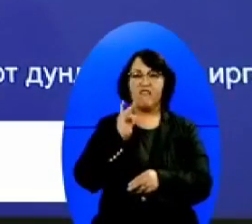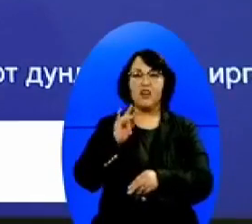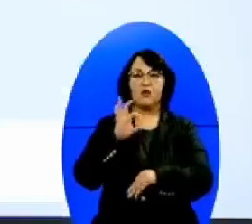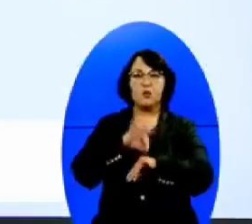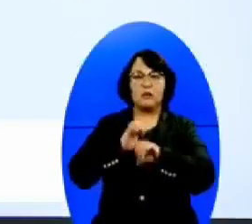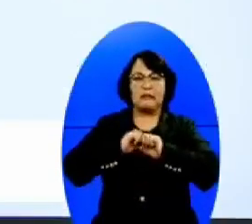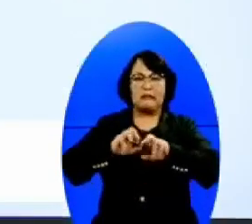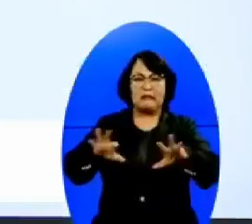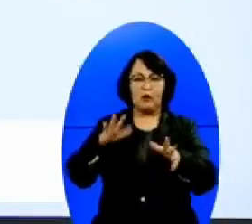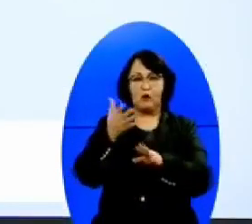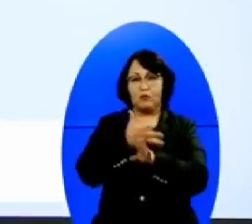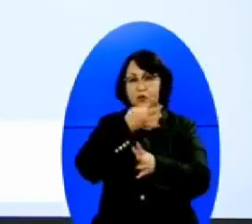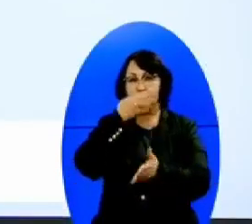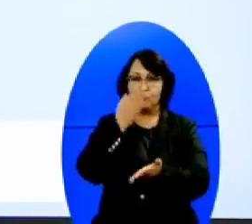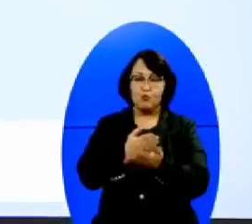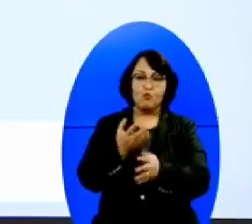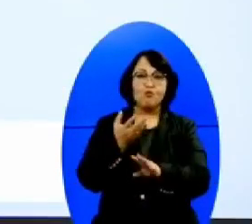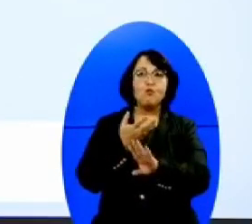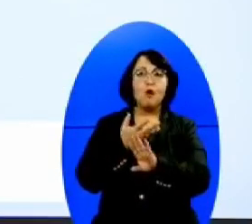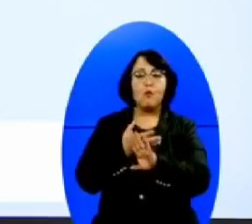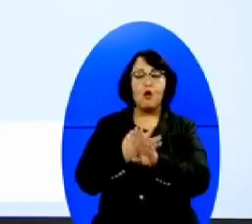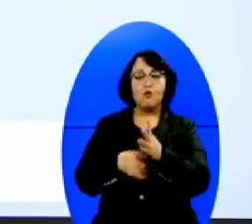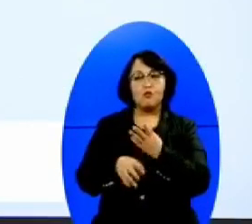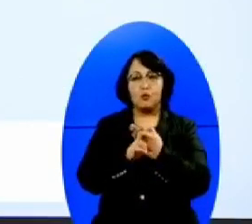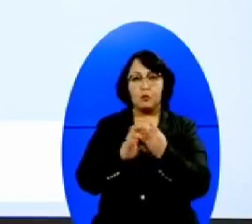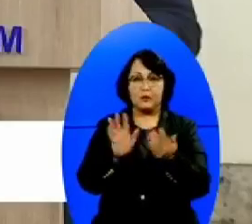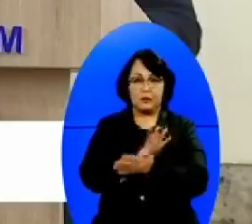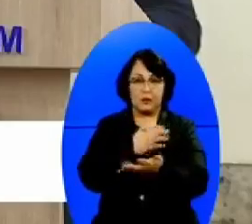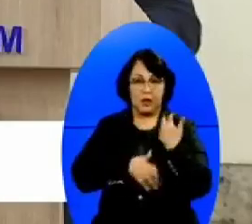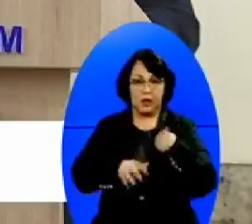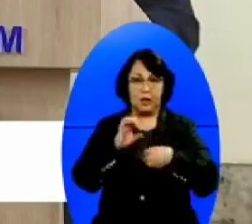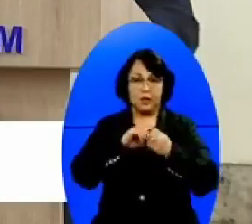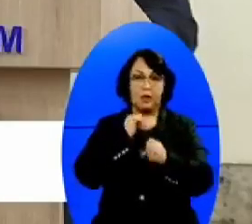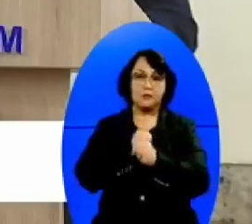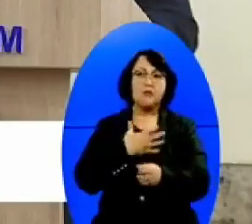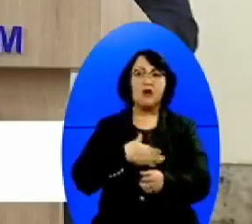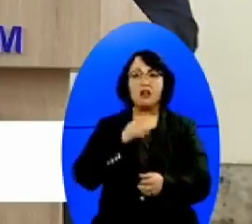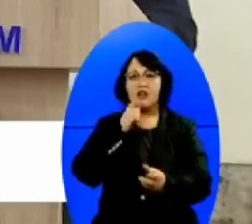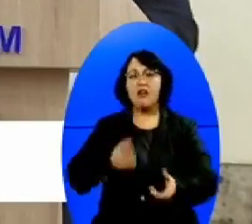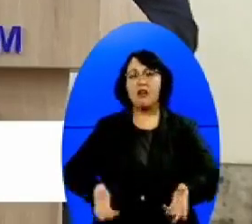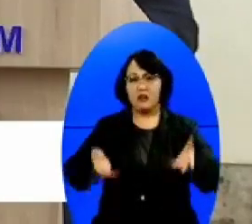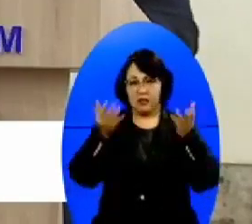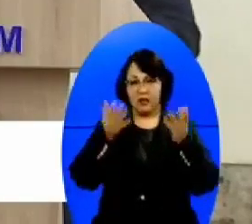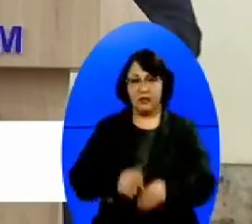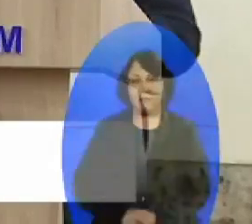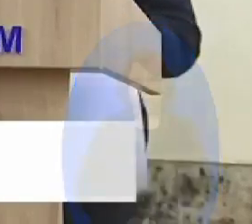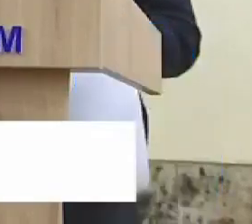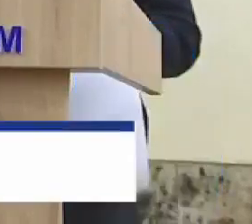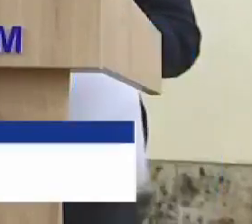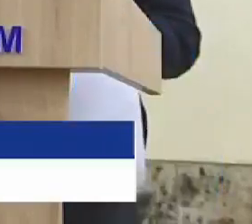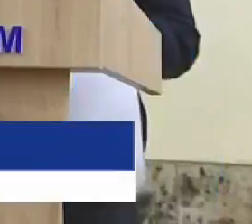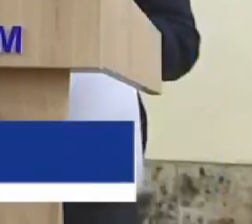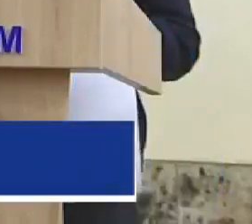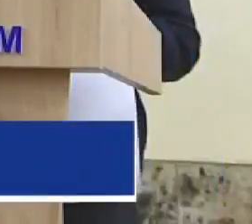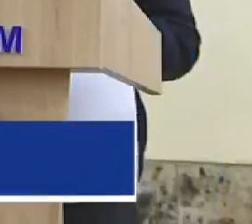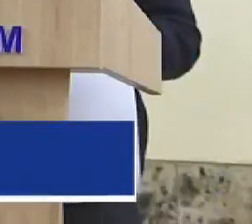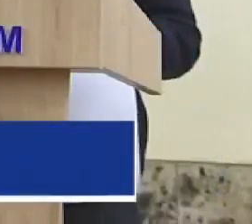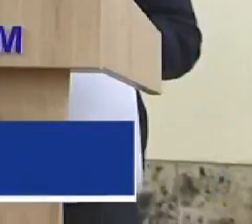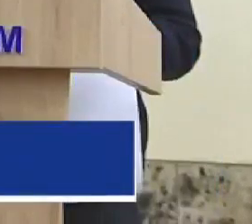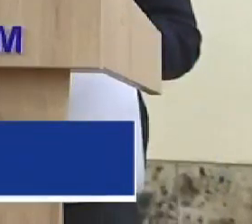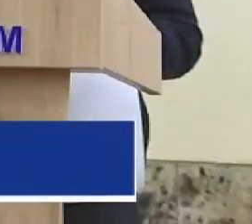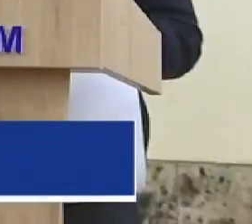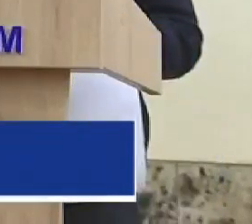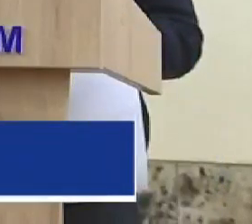ажлын хүрээнд хийж байгаа алхмыг шуурхай ажиллаж байгаа гэсэн юм а. Одоо хэрэгжүүлж байгаа арга хэмжээ бол одоо маш